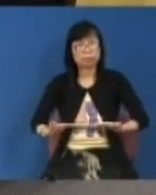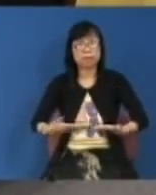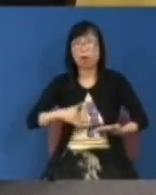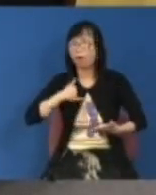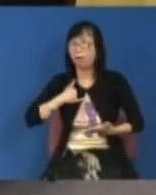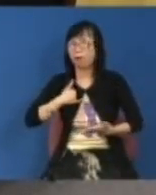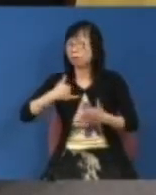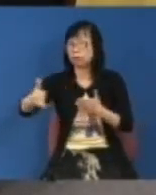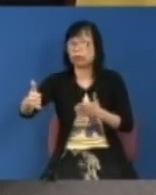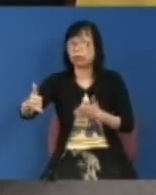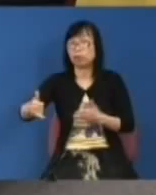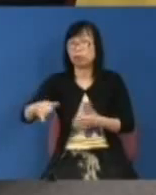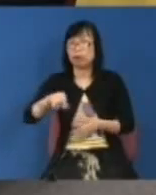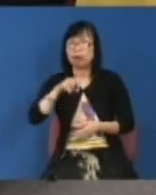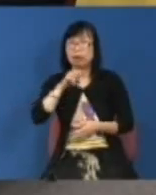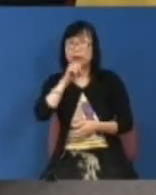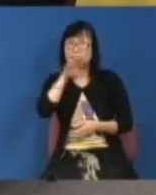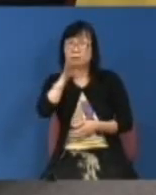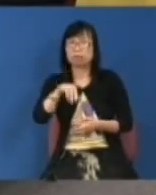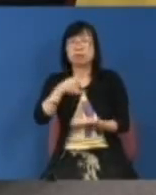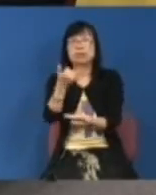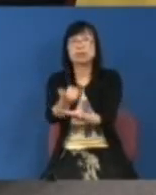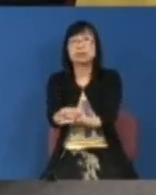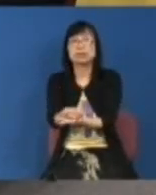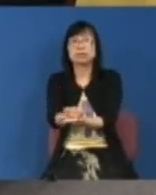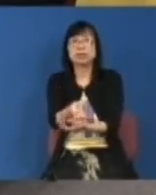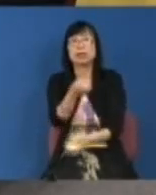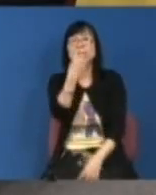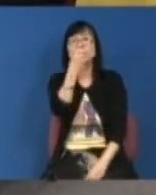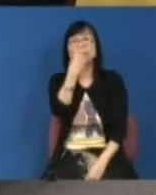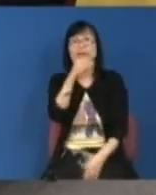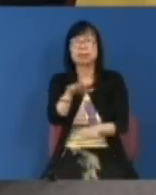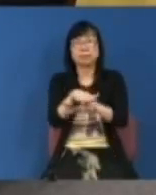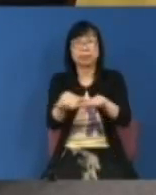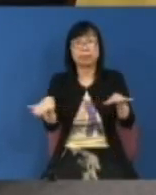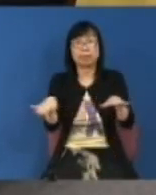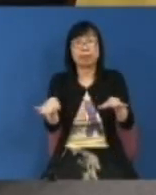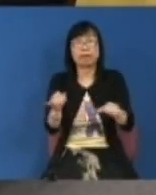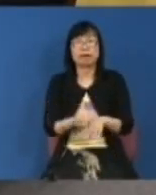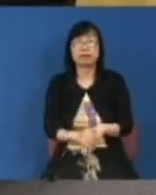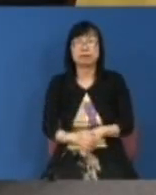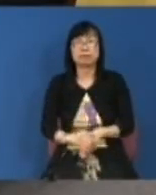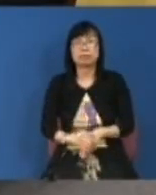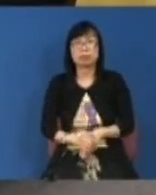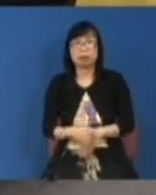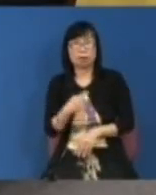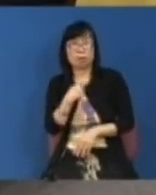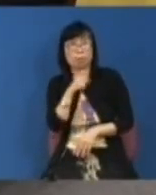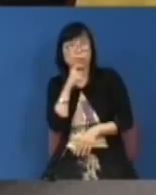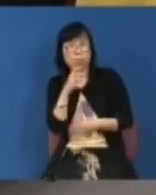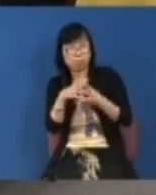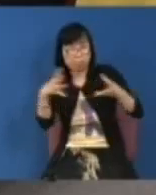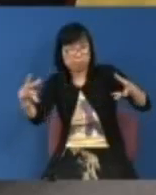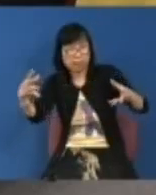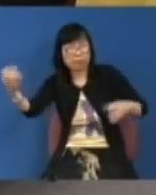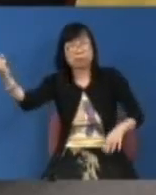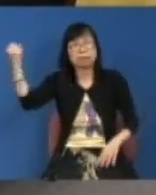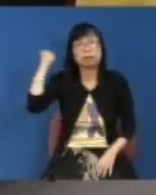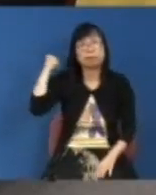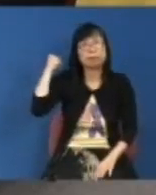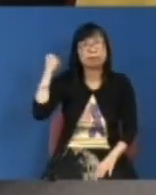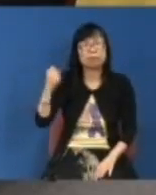出去講句不好聽，仆街死了，那香港就太平了。有沒有那麼實，我有沒有那麼大的力量啊？ 不行， 是